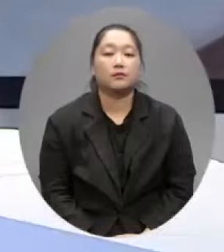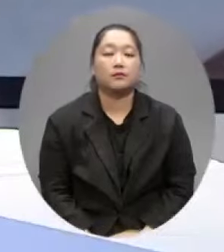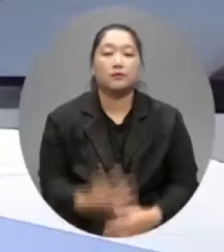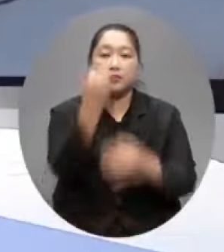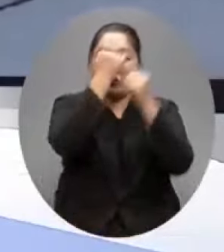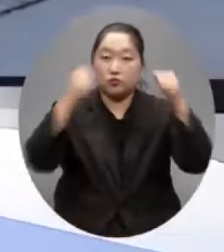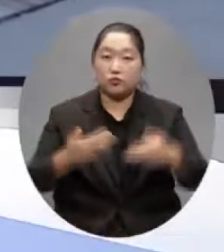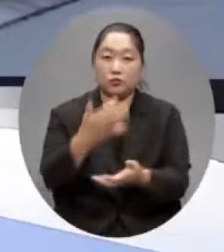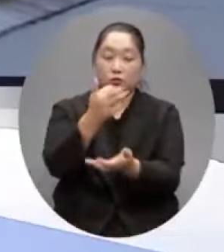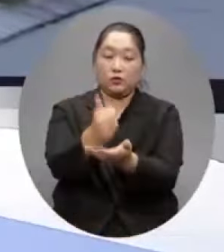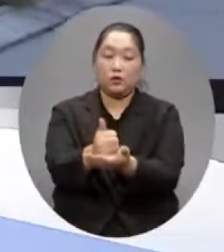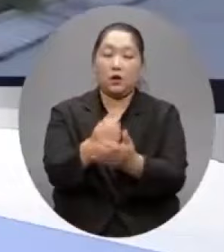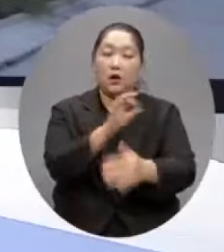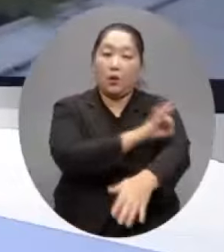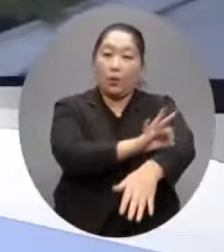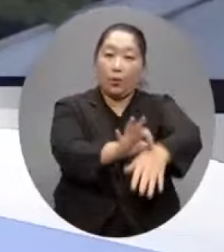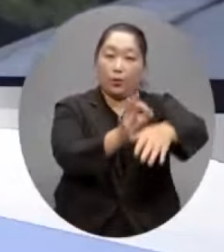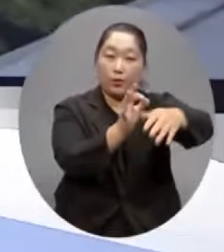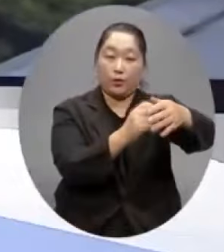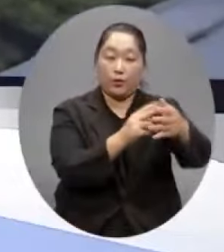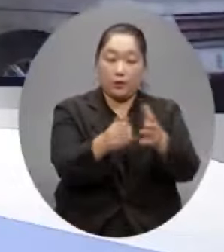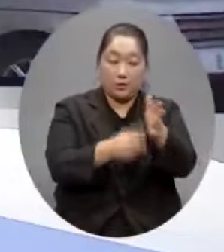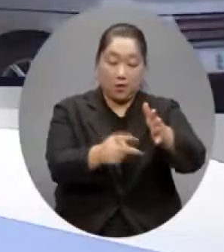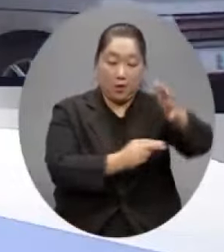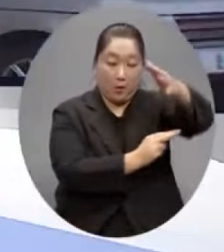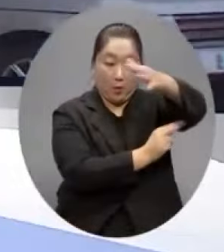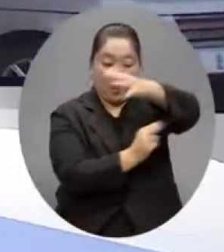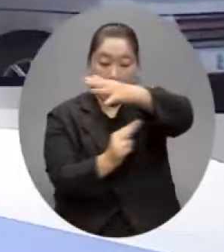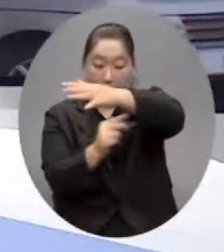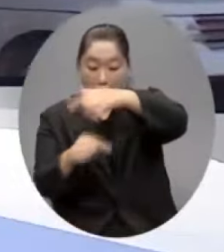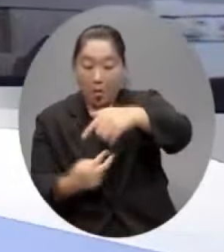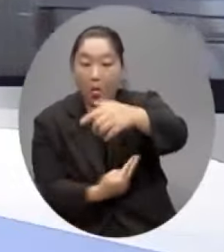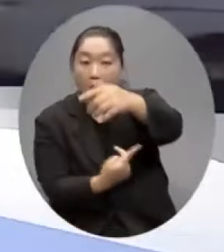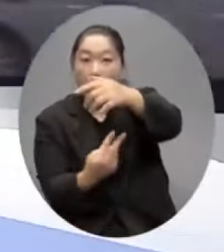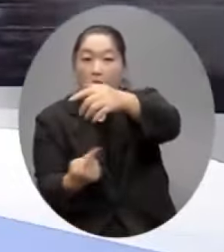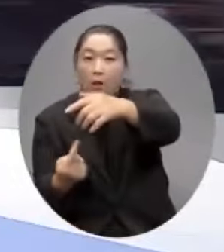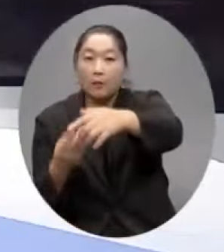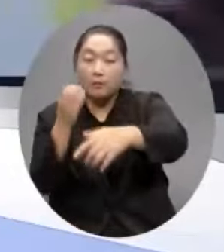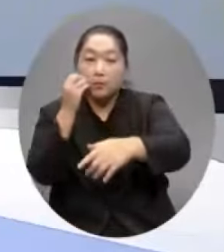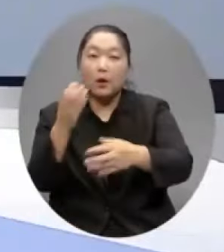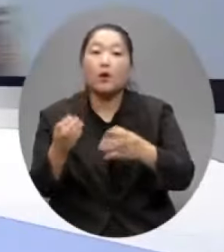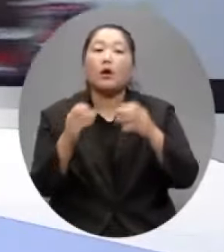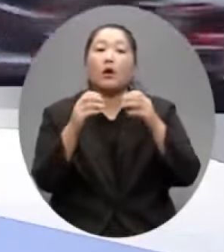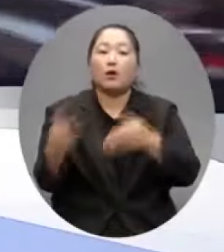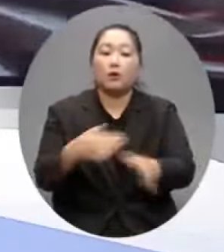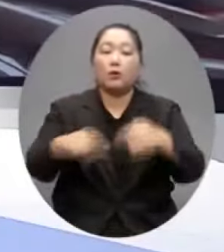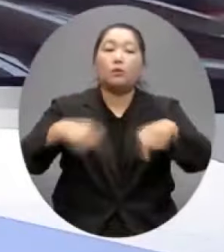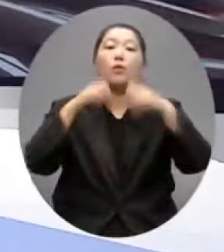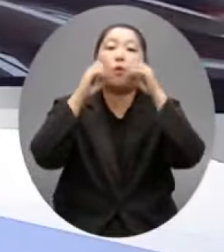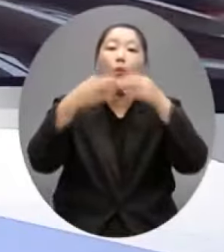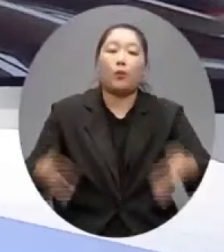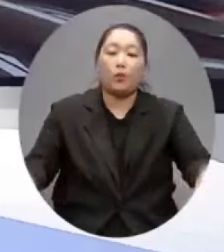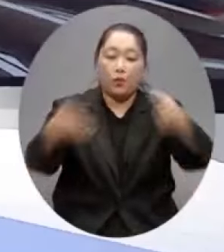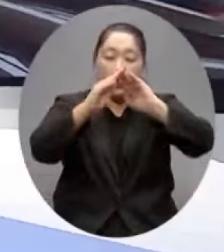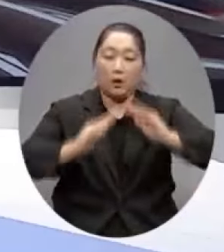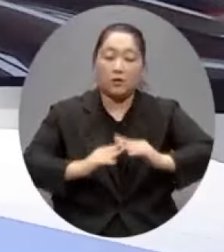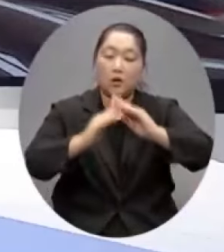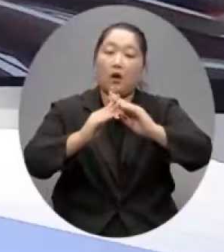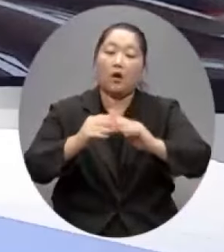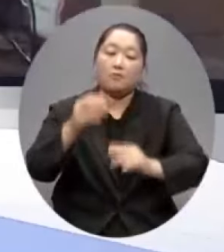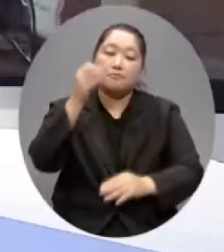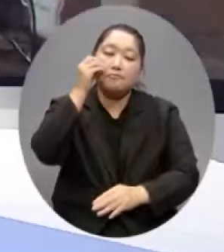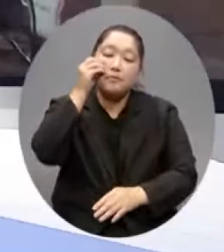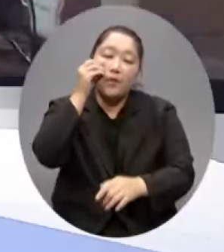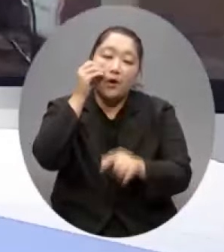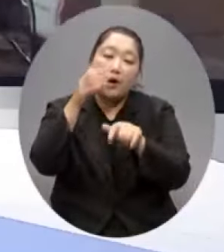김영환 충북지사가 오송역을 지나는 고가선로 아래 빈 공간에 도정 홍보관을 짓기로 했습니다. 쓸모없는